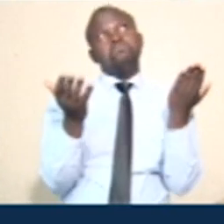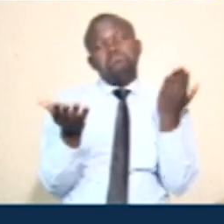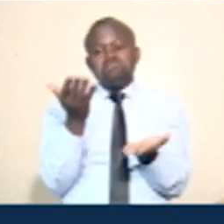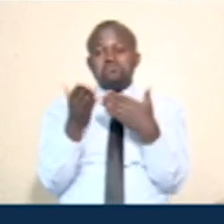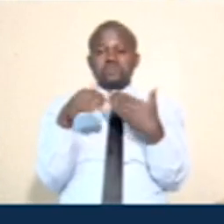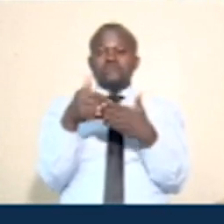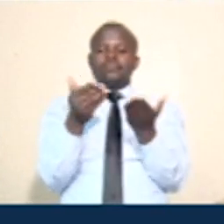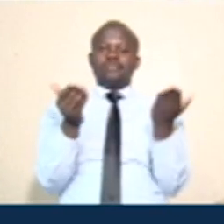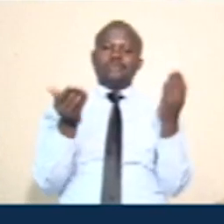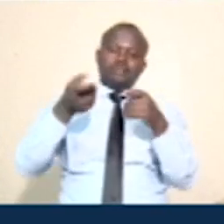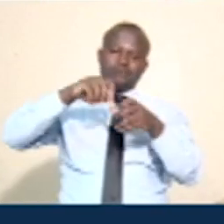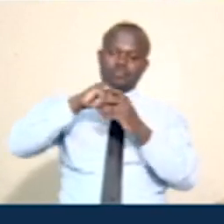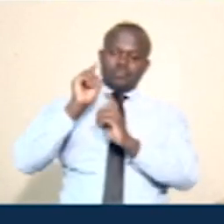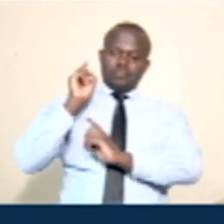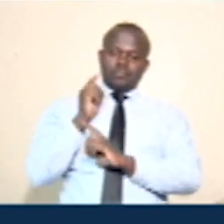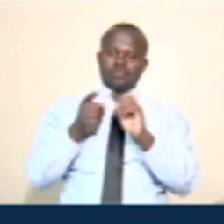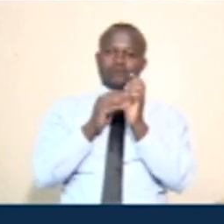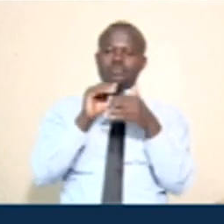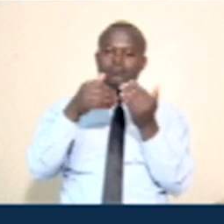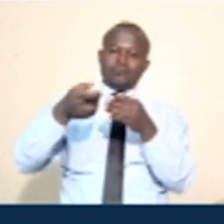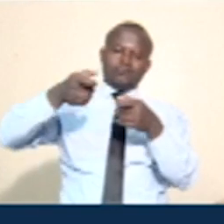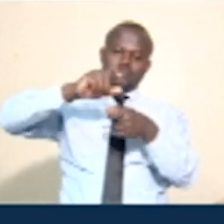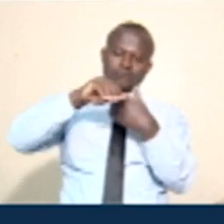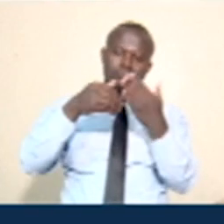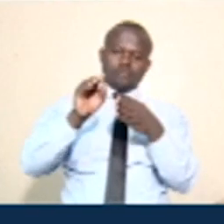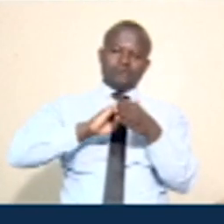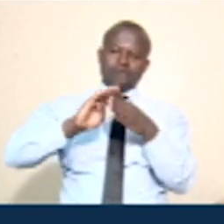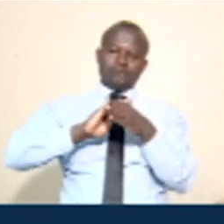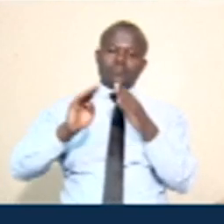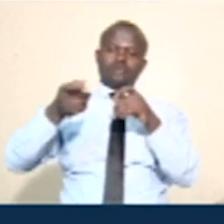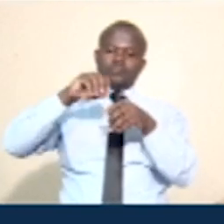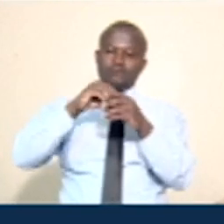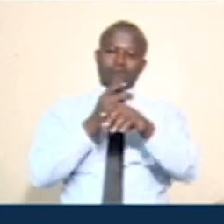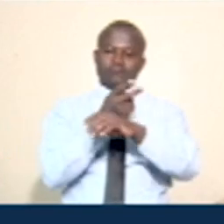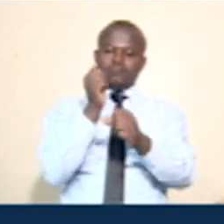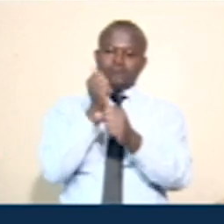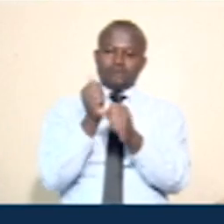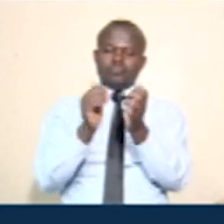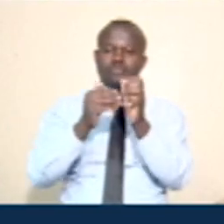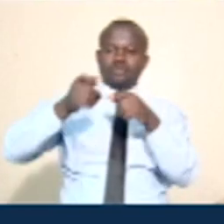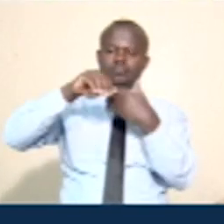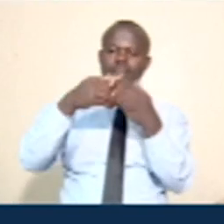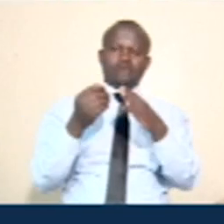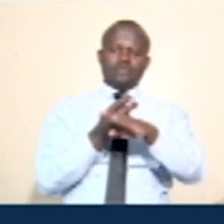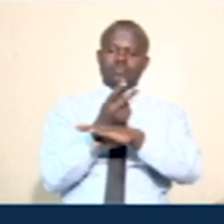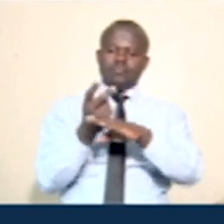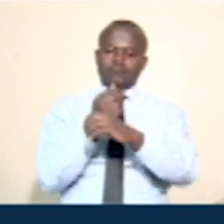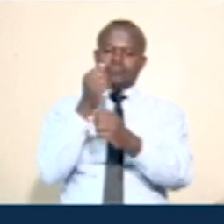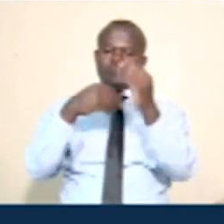kuba wenda byongera umutekano ariko nanone birongera ishoramari birongera amasaha yo gukora birongera amasaha yo